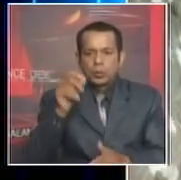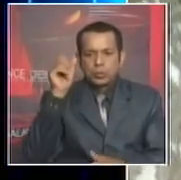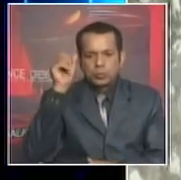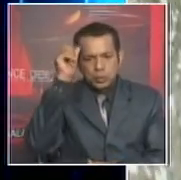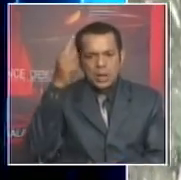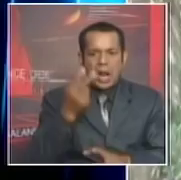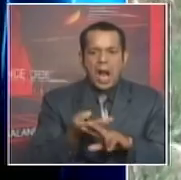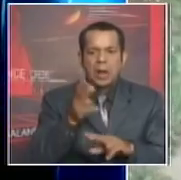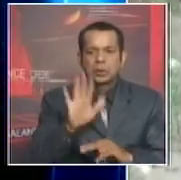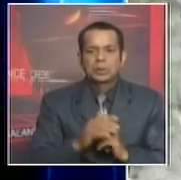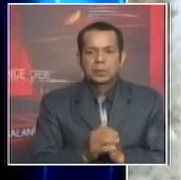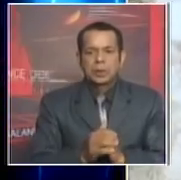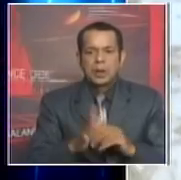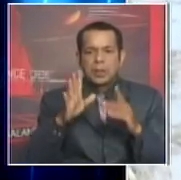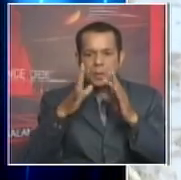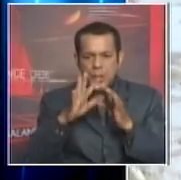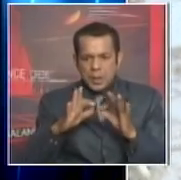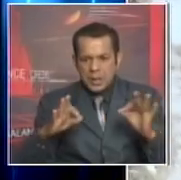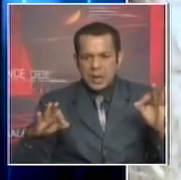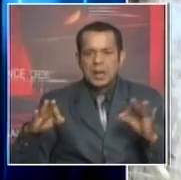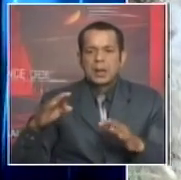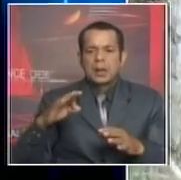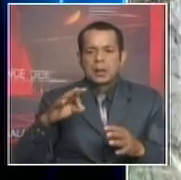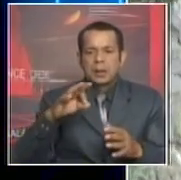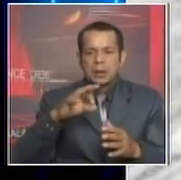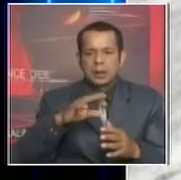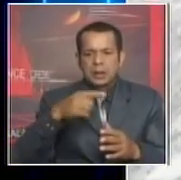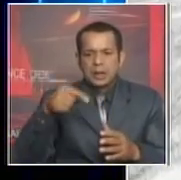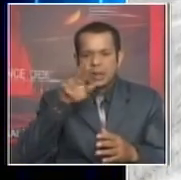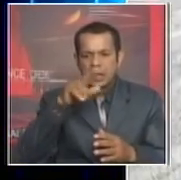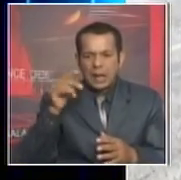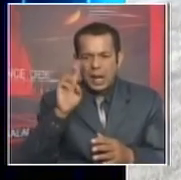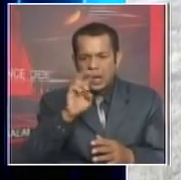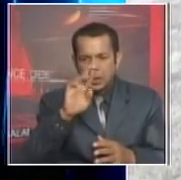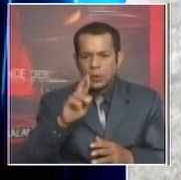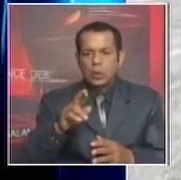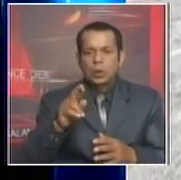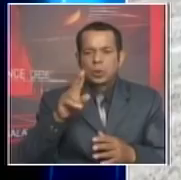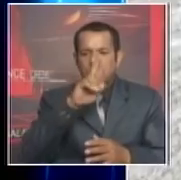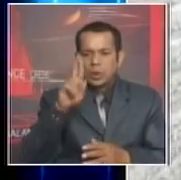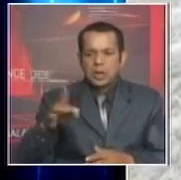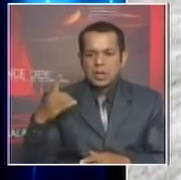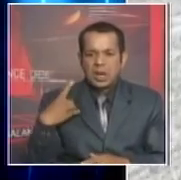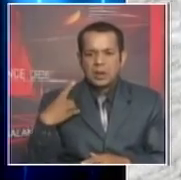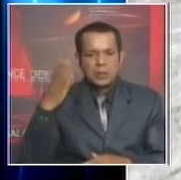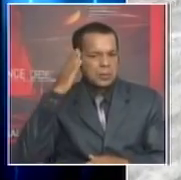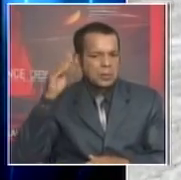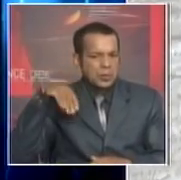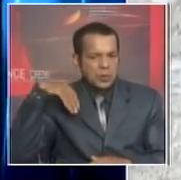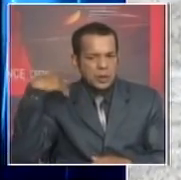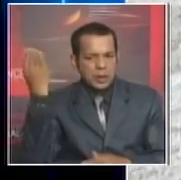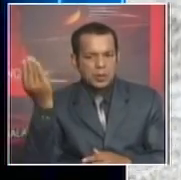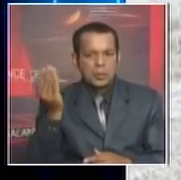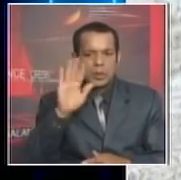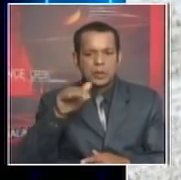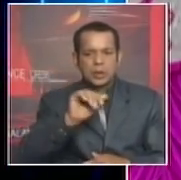विस्तार सम्पन्न नहुनुमा विभिन्न निकायको कमी कमजोरी रहेको र ठेकेदारको चरम लापरवाहीका कारण जनताले शास्ति बेहोर्नु परेको